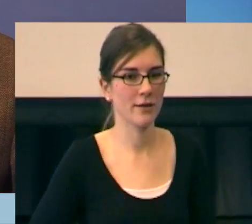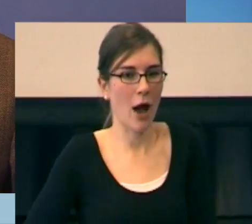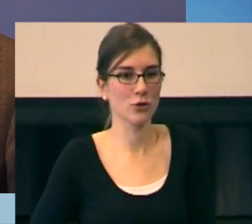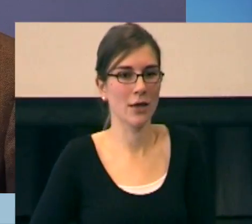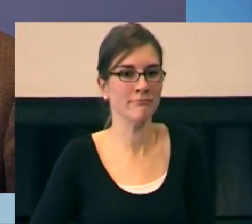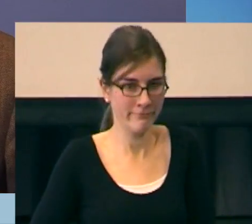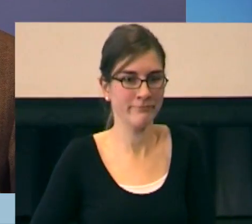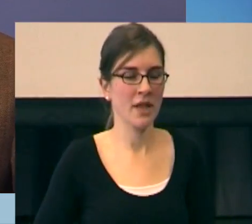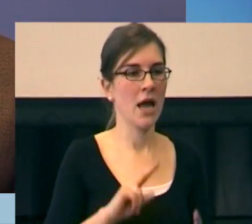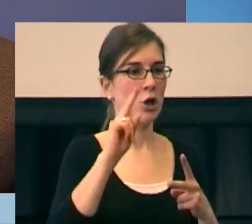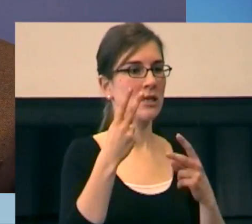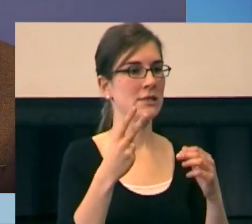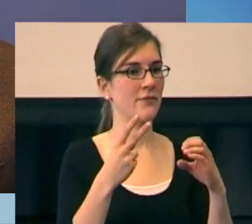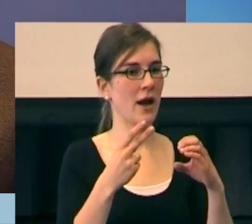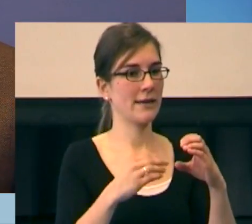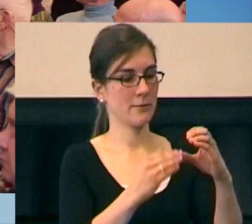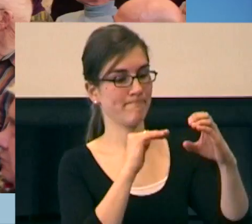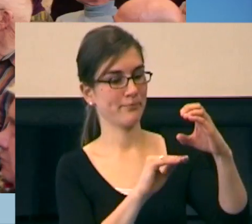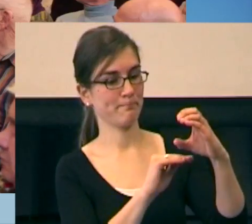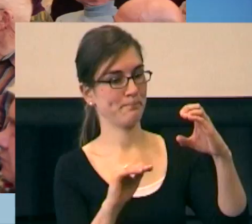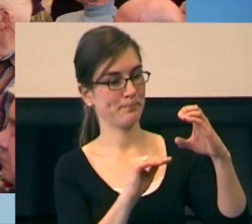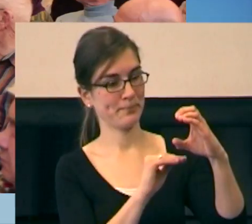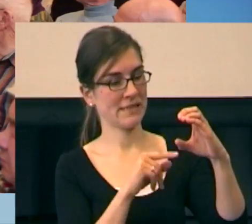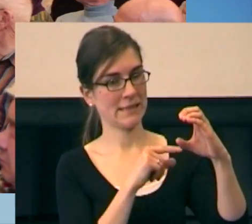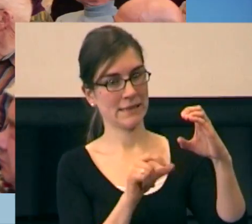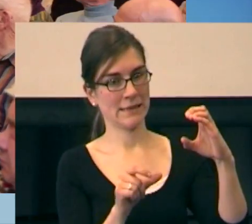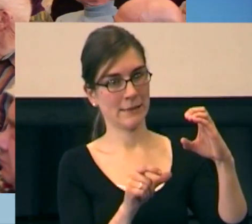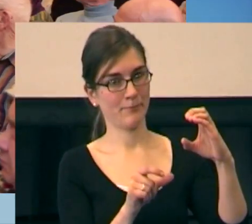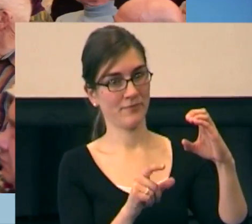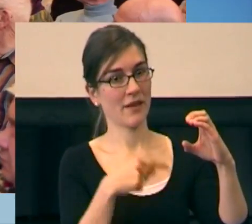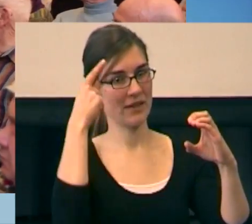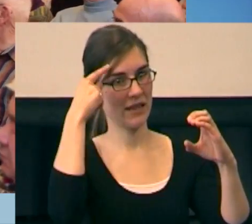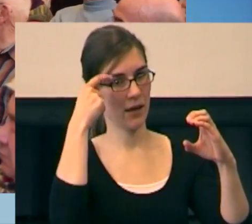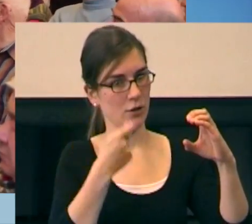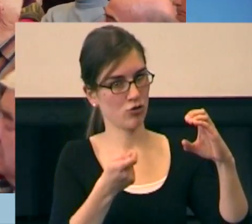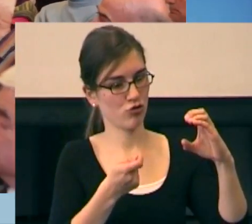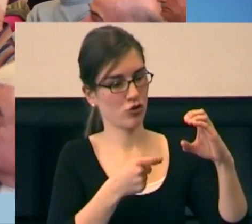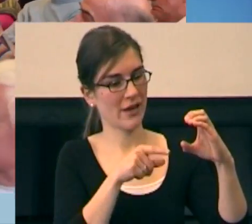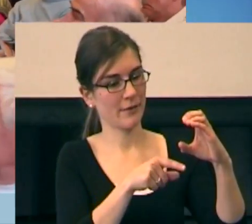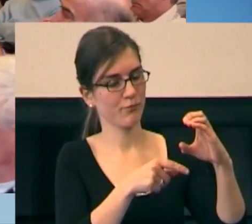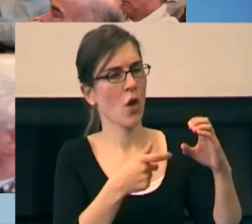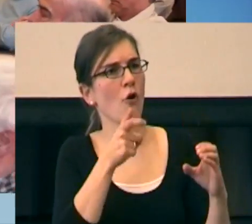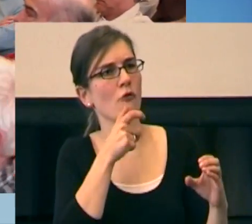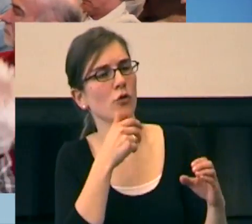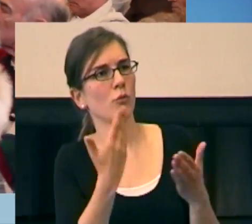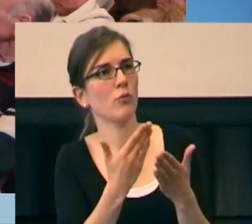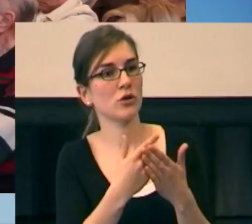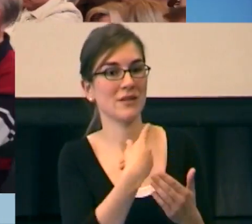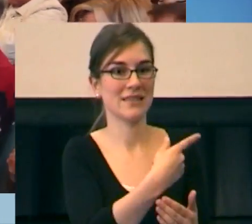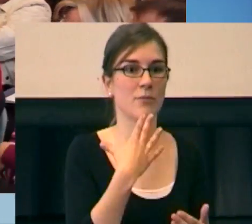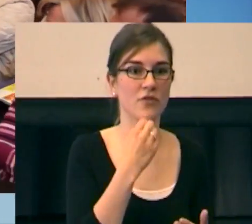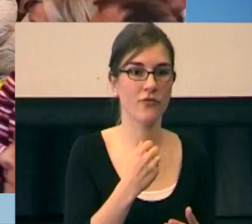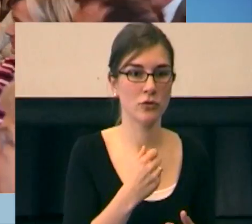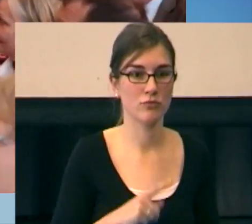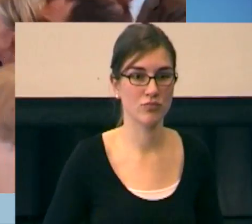Der zweite Schließmuskelapparat sitzt unterhalb der Prostata, wird vom Gehirn aus gesteuert. Der ist zum Beispiel dafür verantwortlich, wenn sie Wasser lassen wollen,